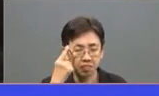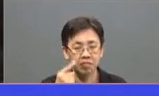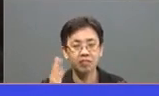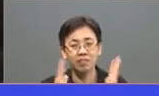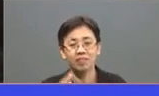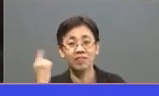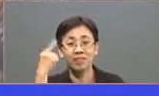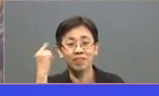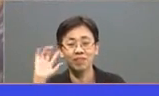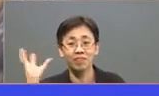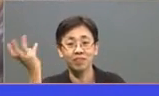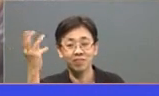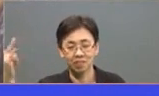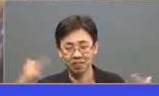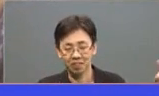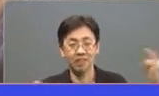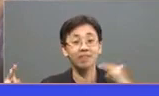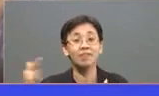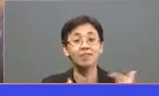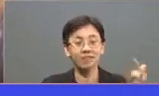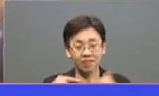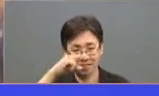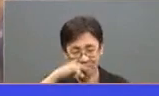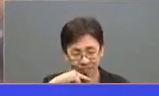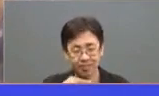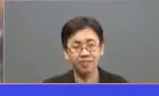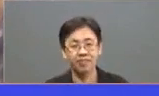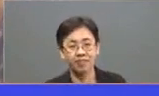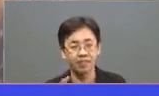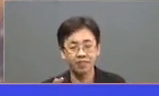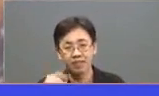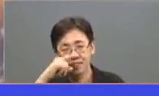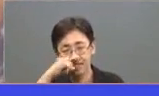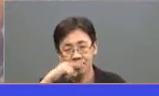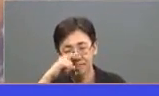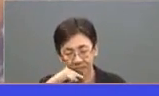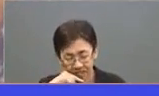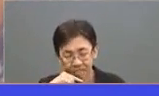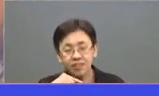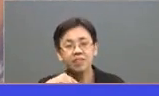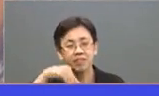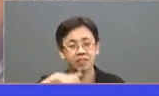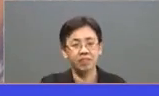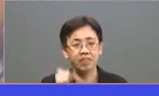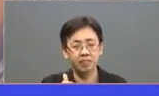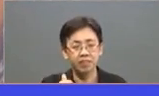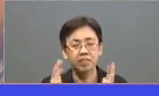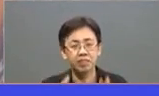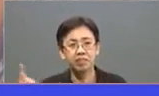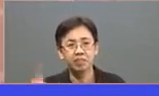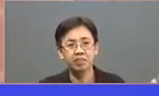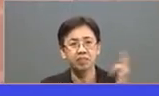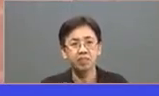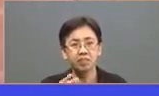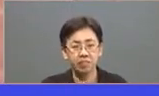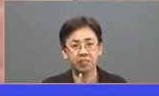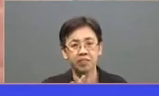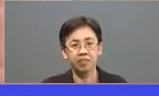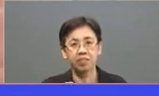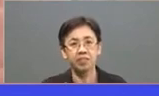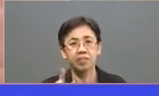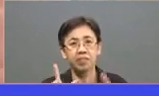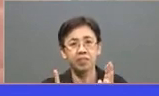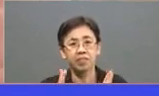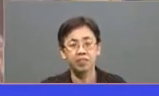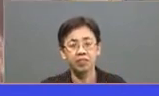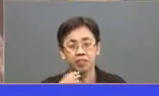ทัศน์ของนายกเนี่ยแหละครับจะทำให้ไทยเราเป็นทัวริสึมฮับและเป็นจุดหมายปลายทางของนักท่องเที่ยวทั่วโลกสอดรับกับ